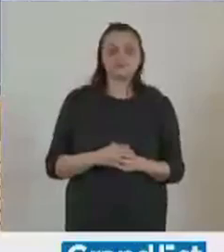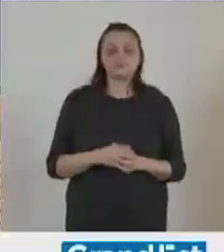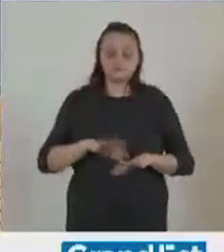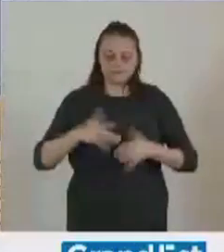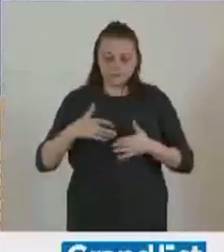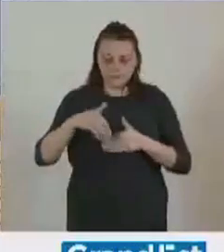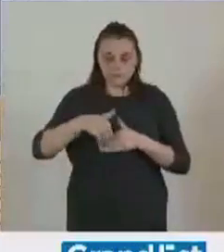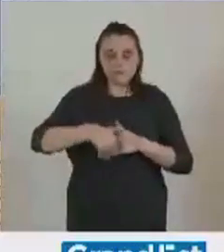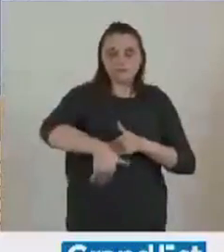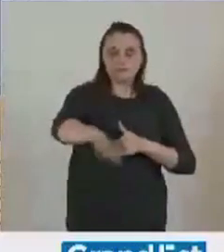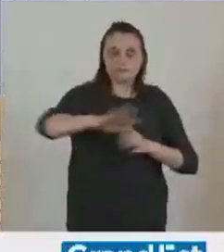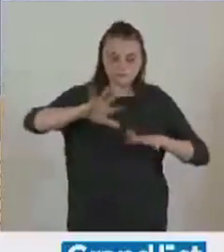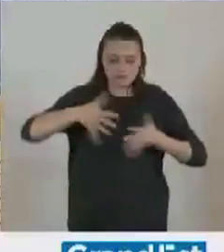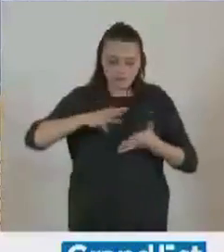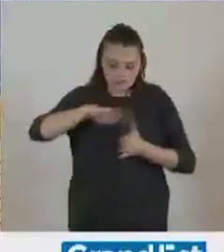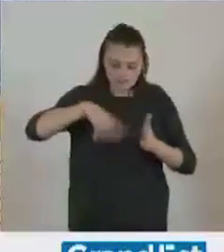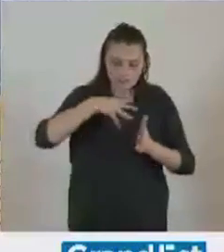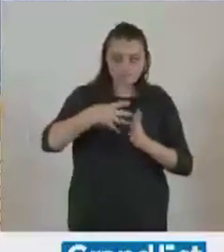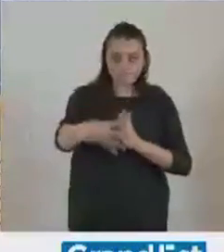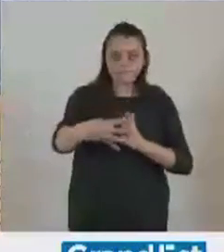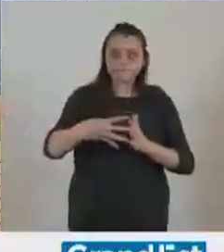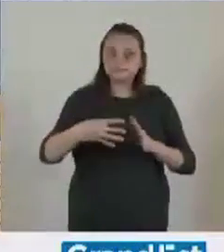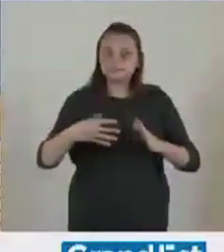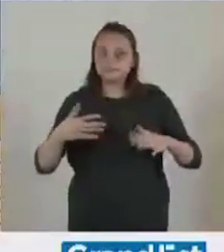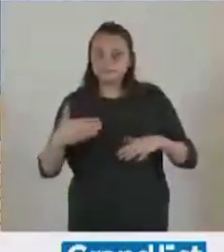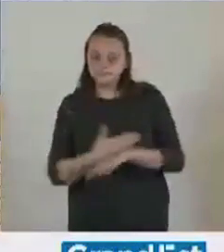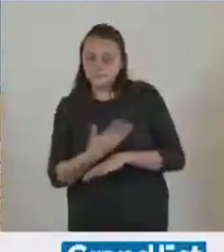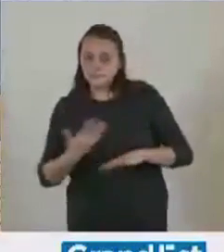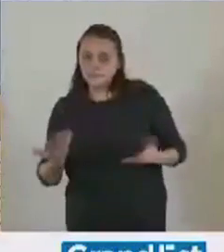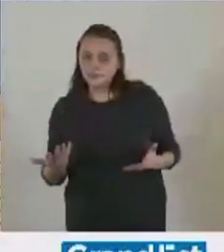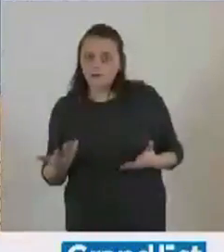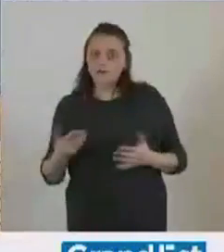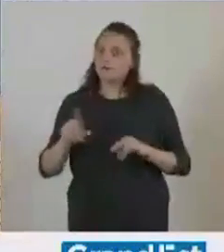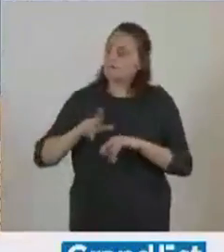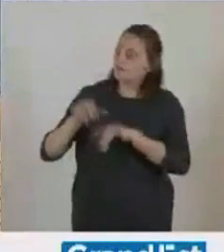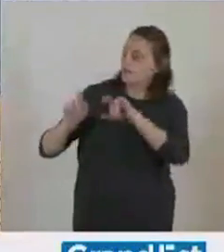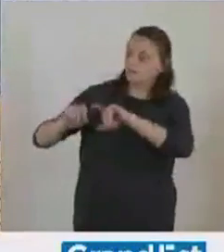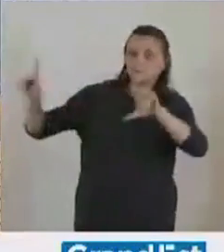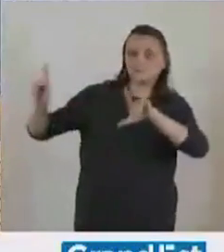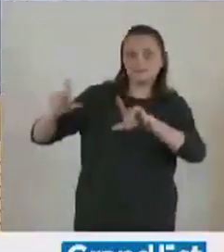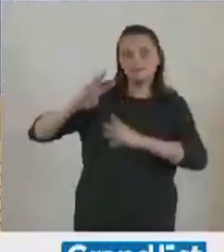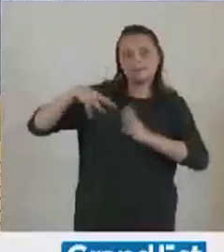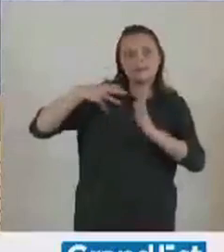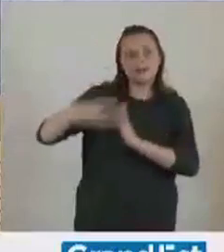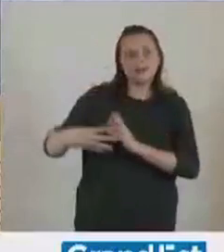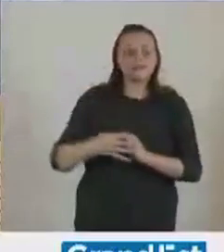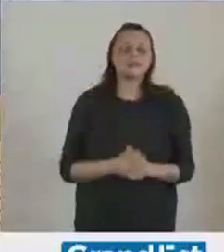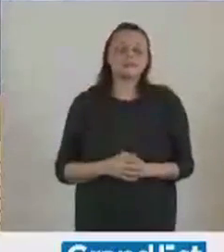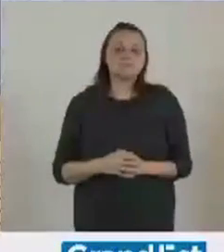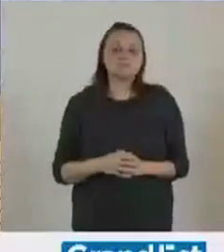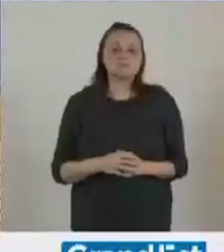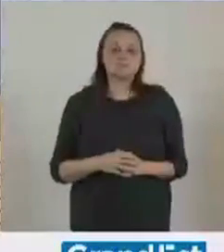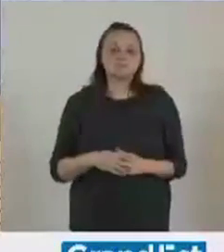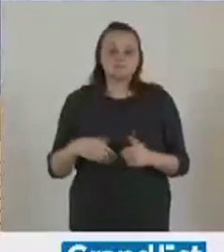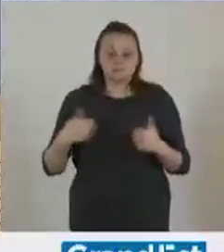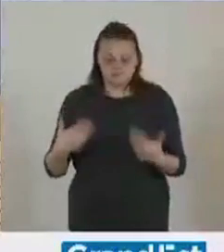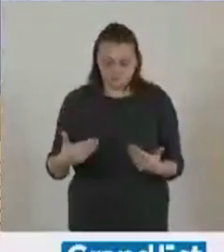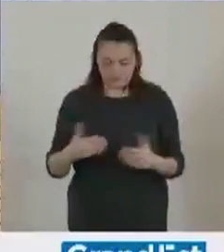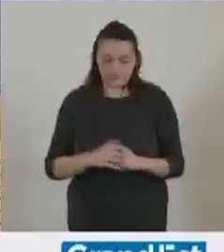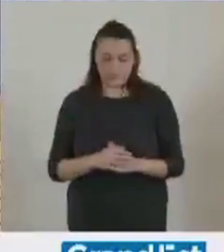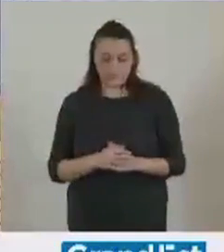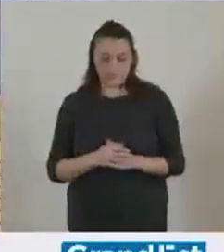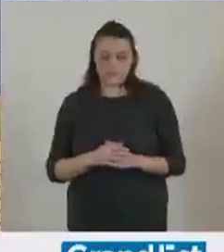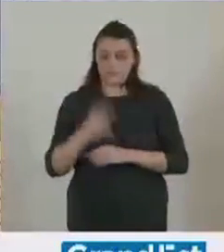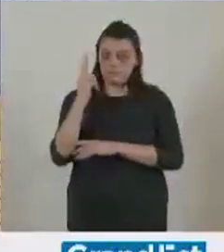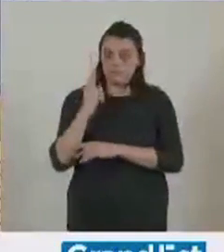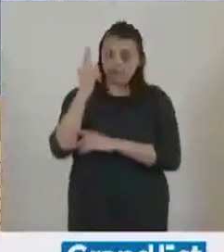puisque un slide va s'afficher concernant ce calendrier. Aujourd'hui, nous lançons donc la procédure de